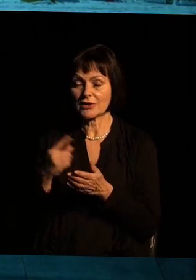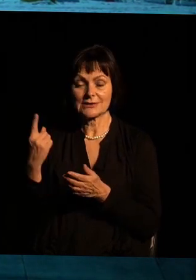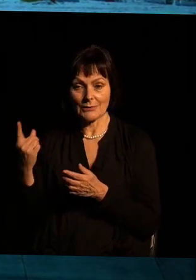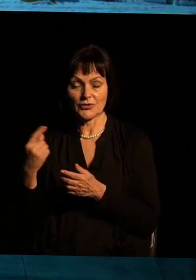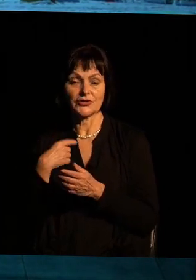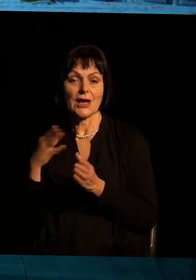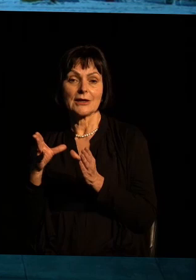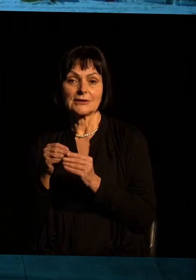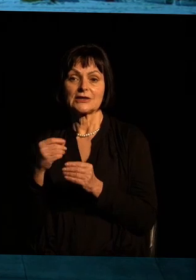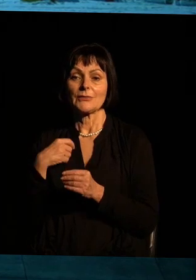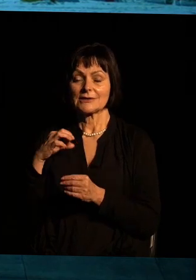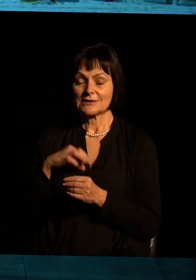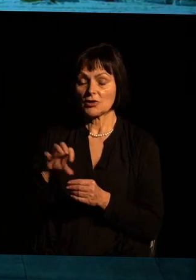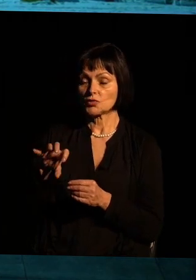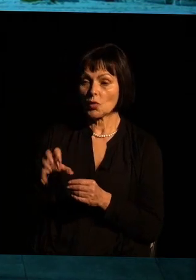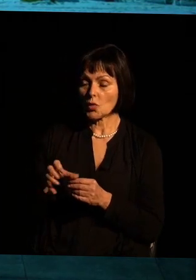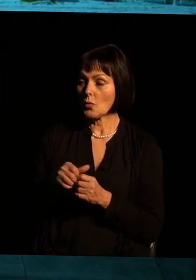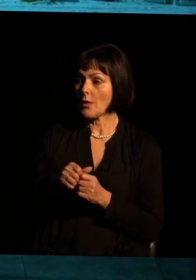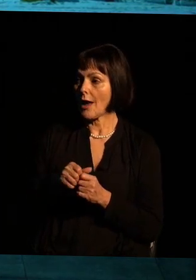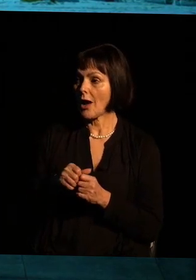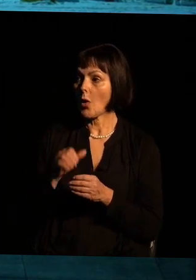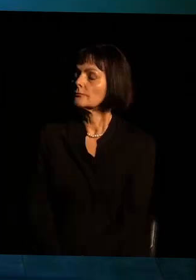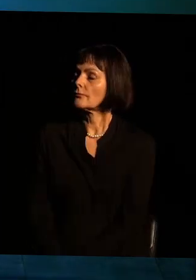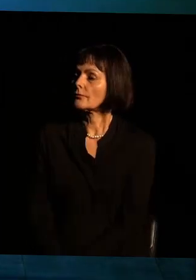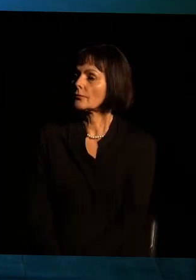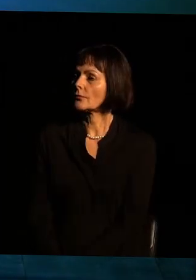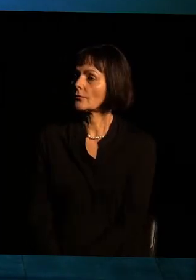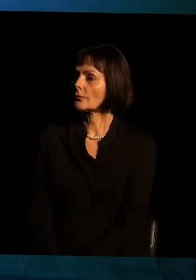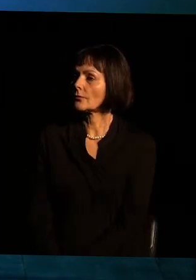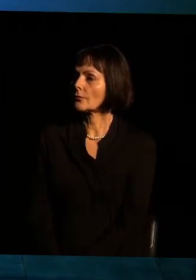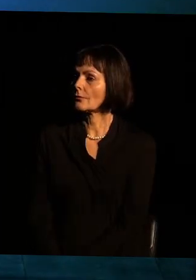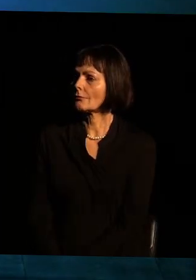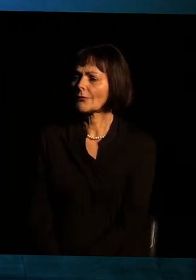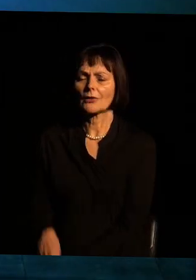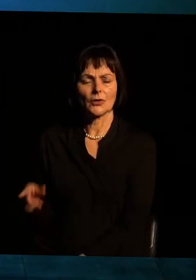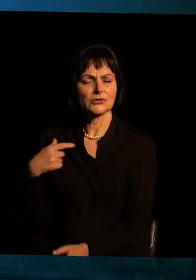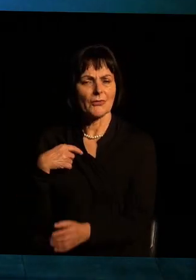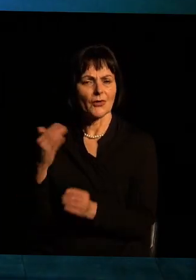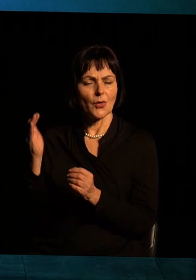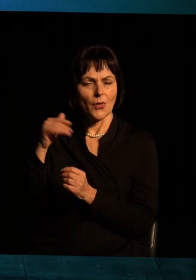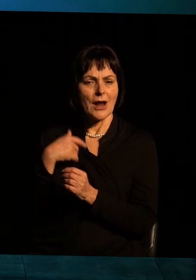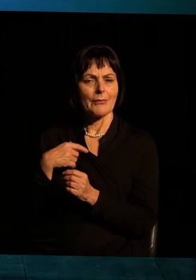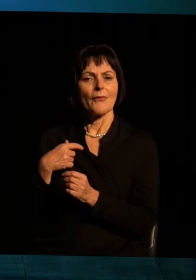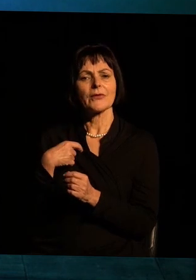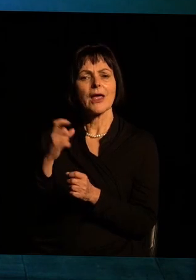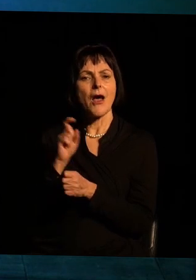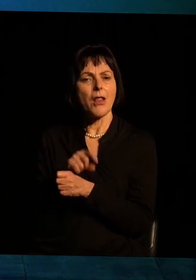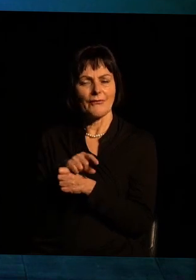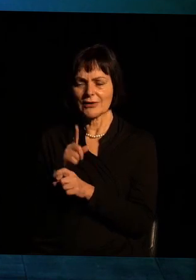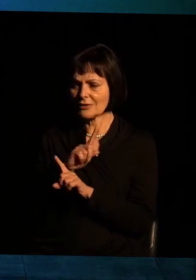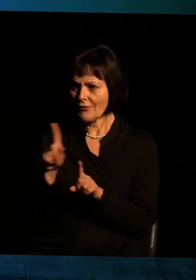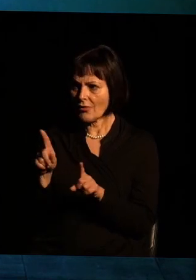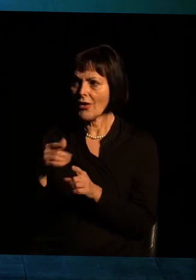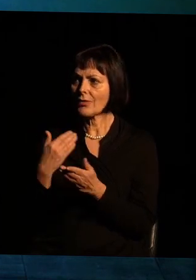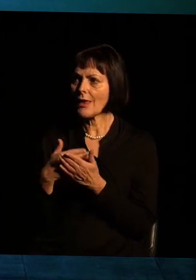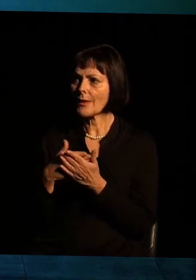samodzielni, że my jesteśmy grupą właśnie kolegów. Natomiast no, też jest to góra, której absolutnie nie można lekceważyć i ty sam tego